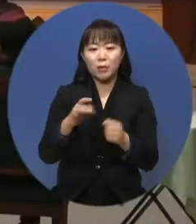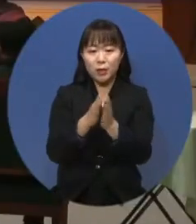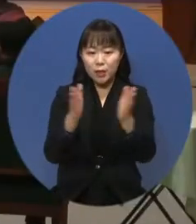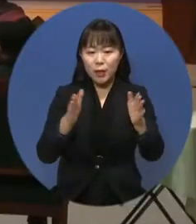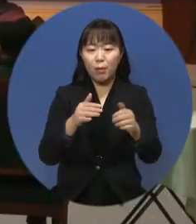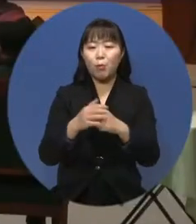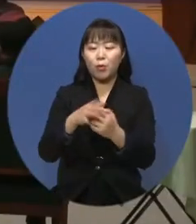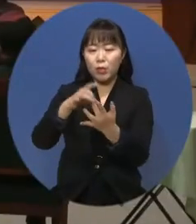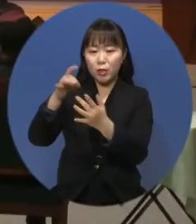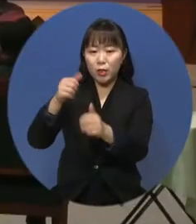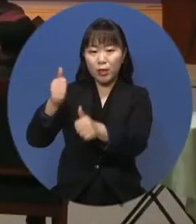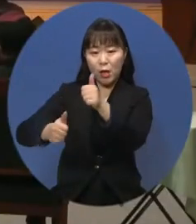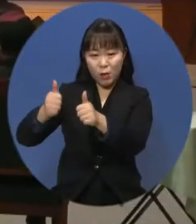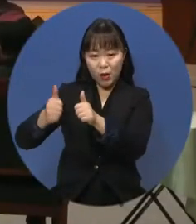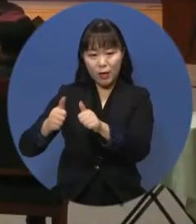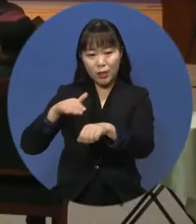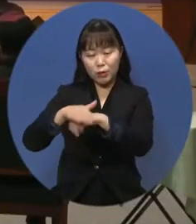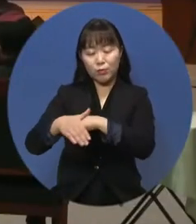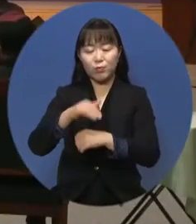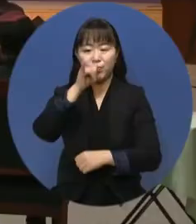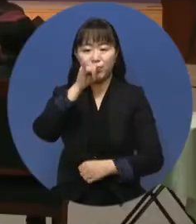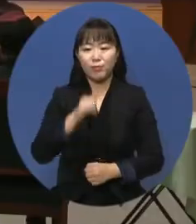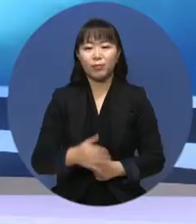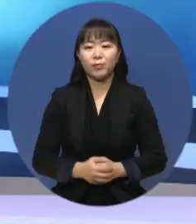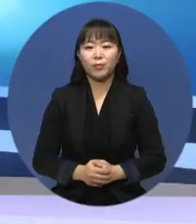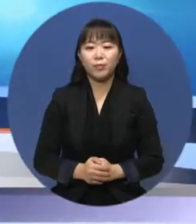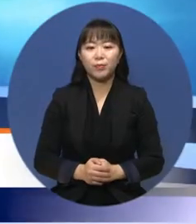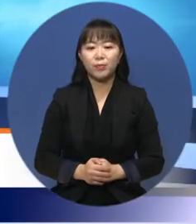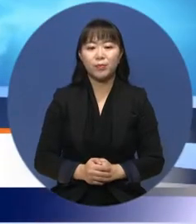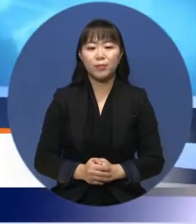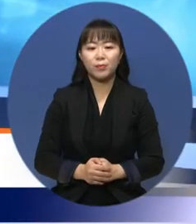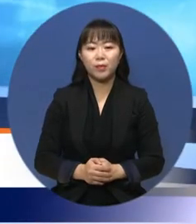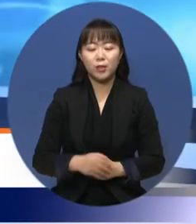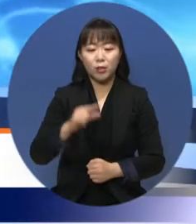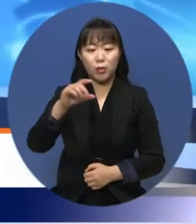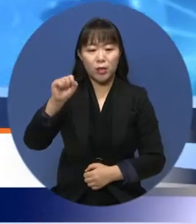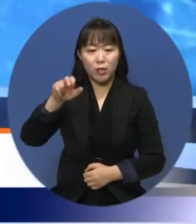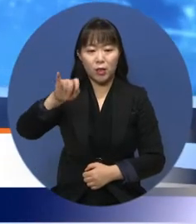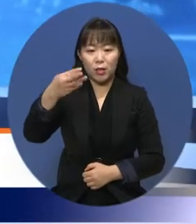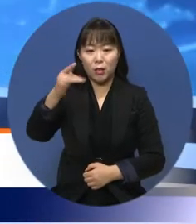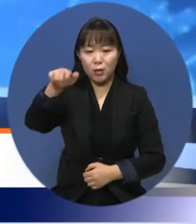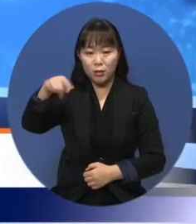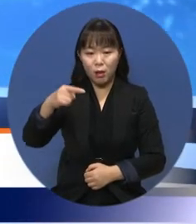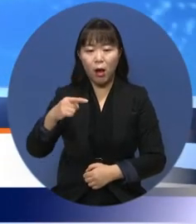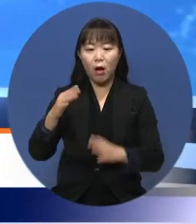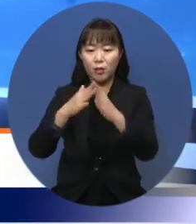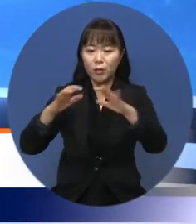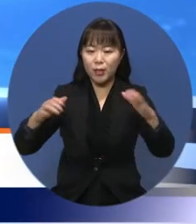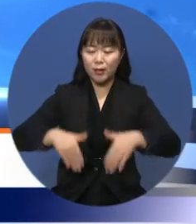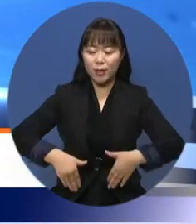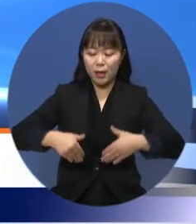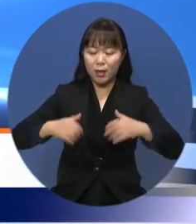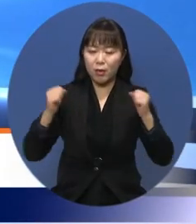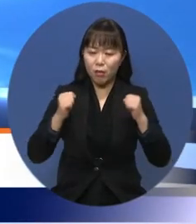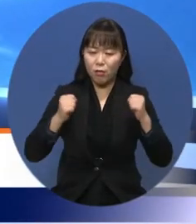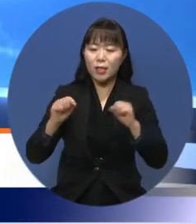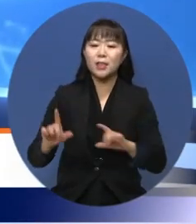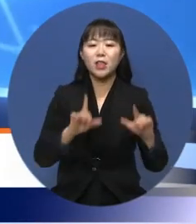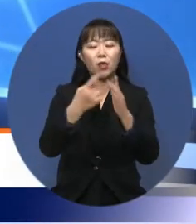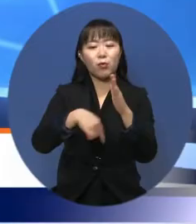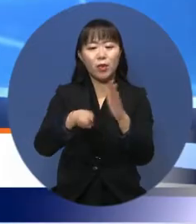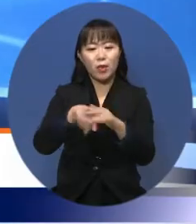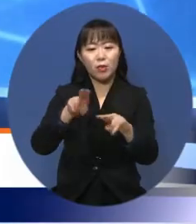경진대회 등으로 진행됐습니다 쥬스 칼텍스가 소외된 이웃들의 따뜻한 겨울나기를 위한